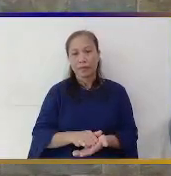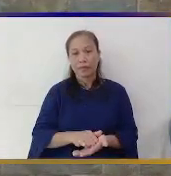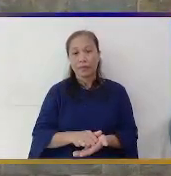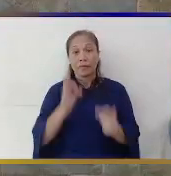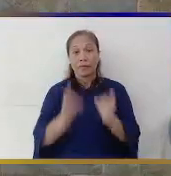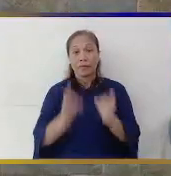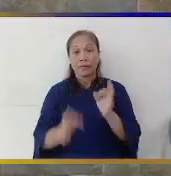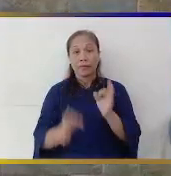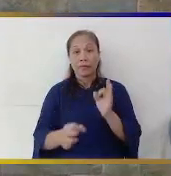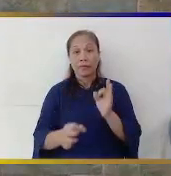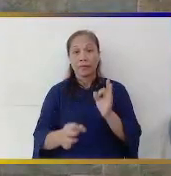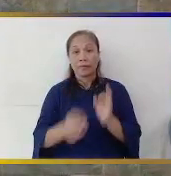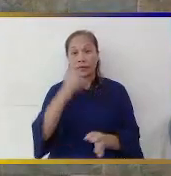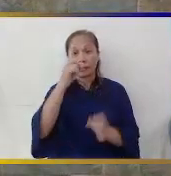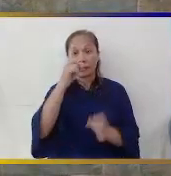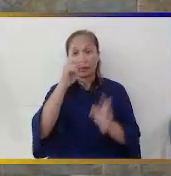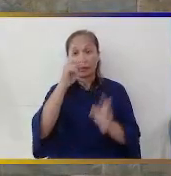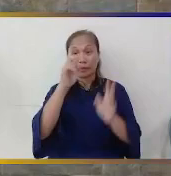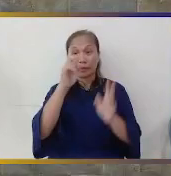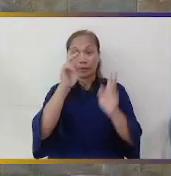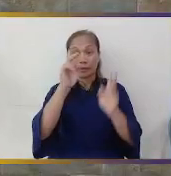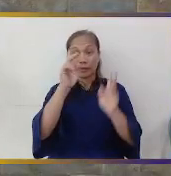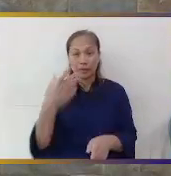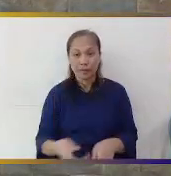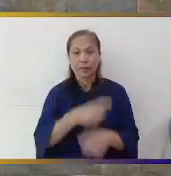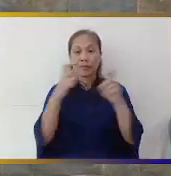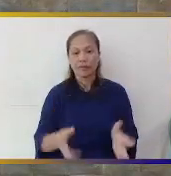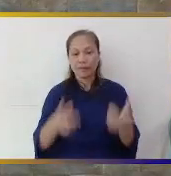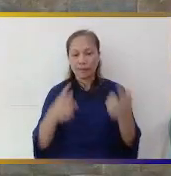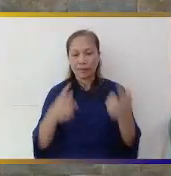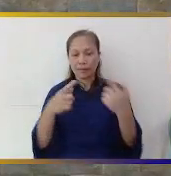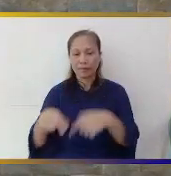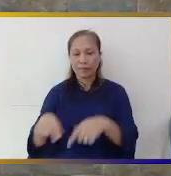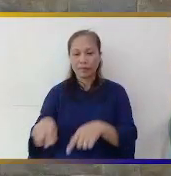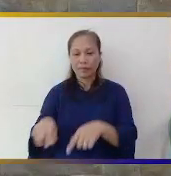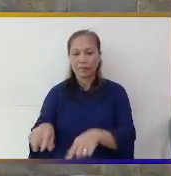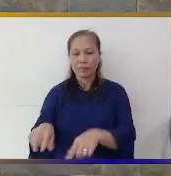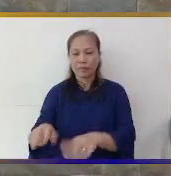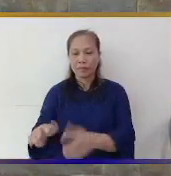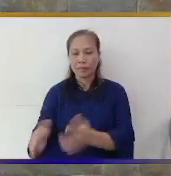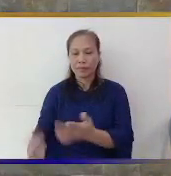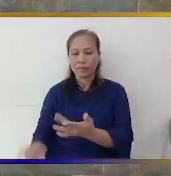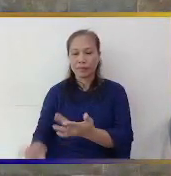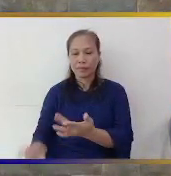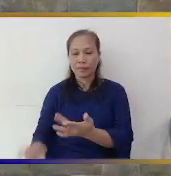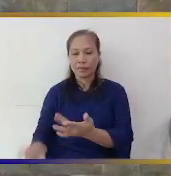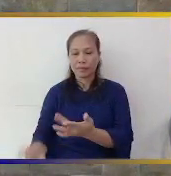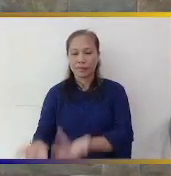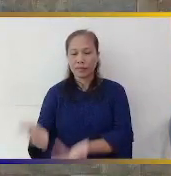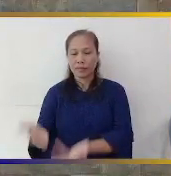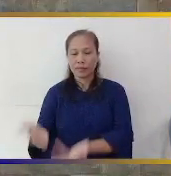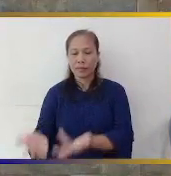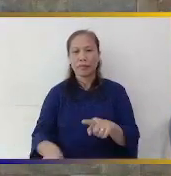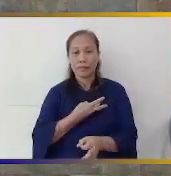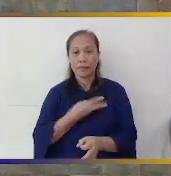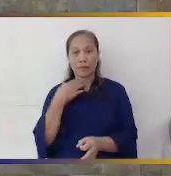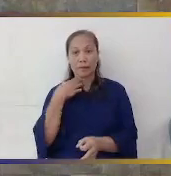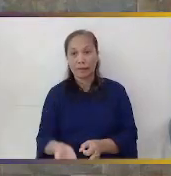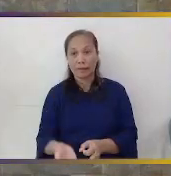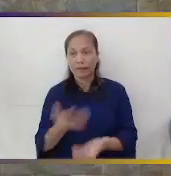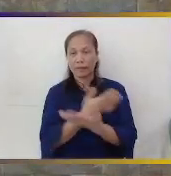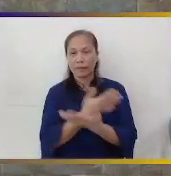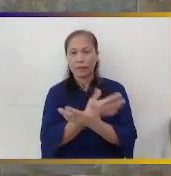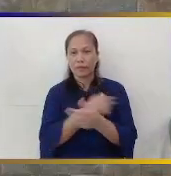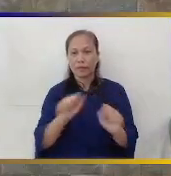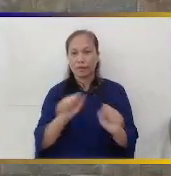ikaw ay pupunta sa impyerno kung isang tao ay namatay na ligtas ikaw ay pupunta sa langit wala ng